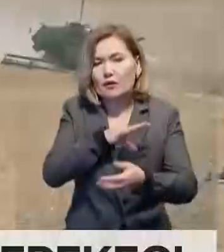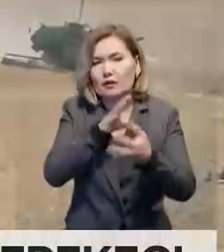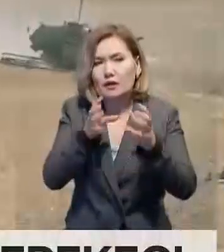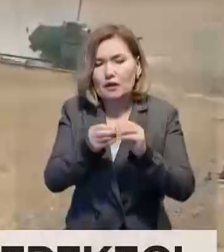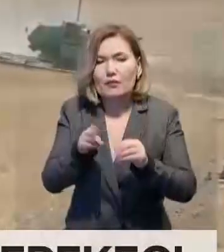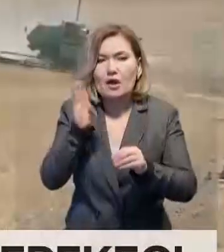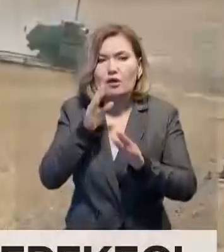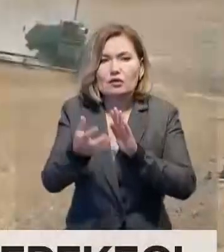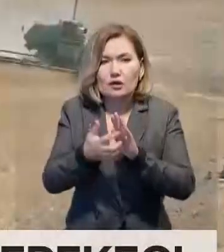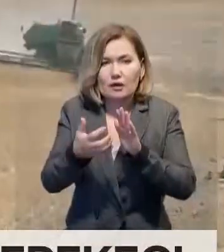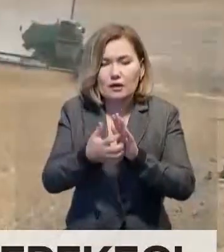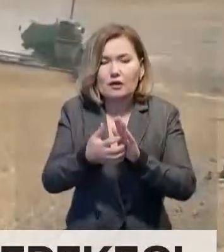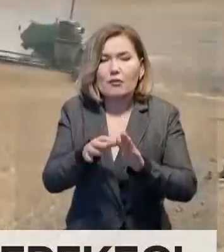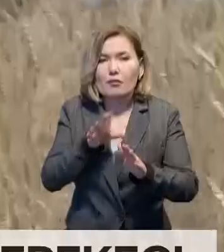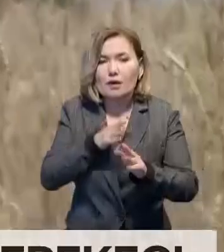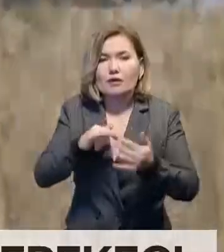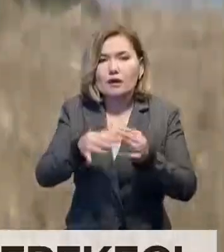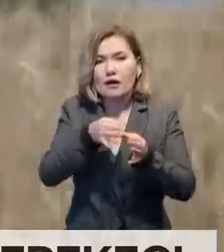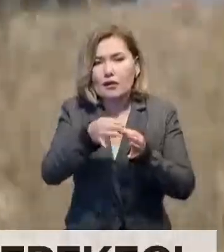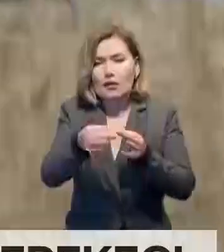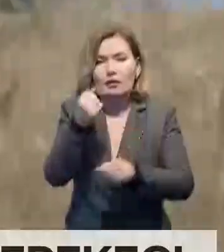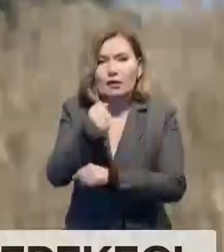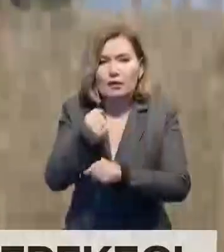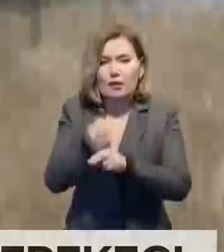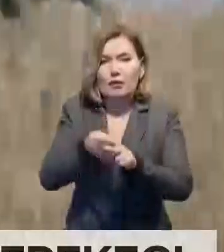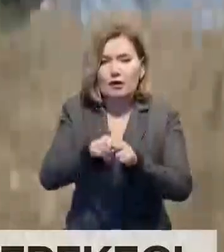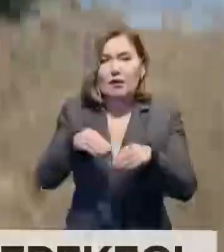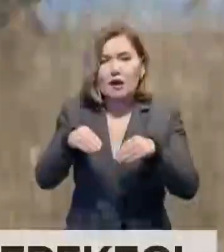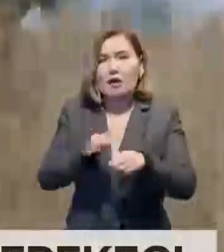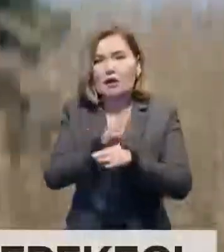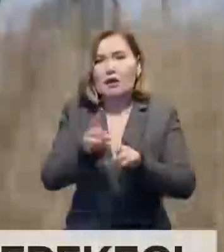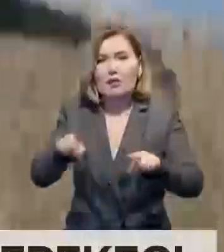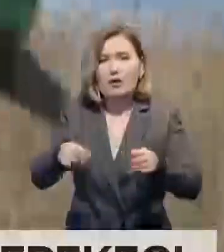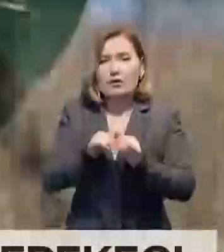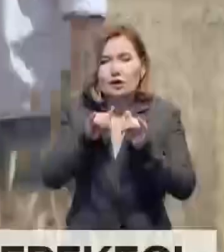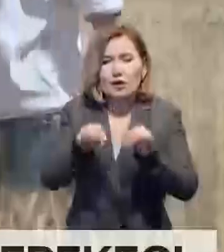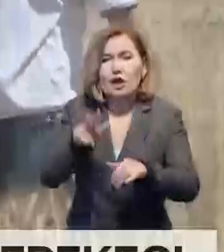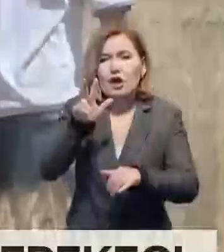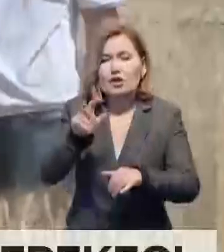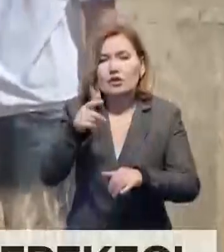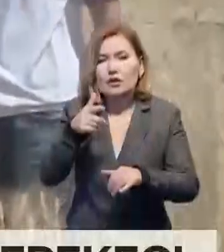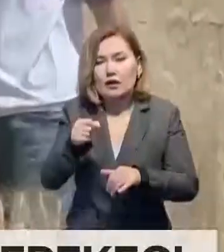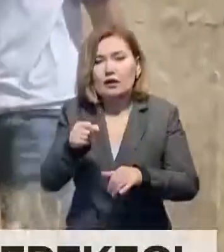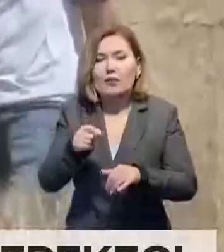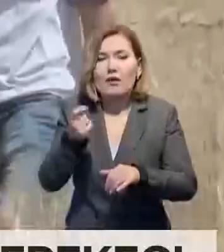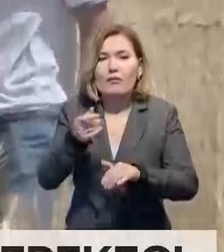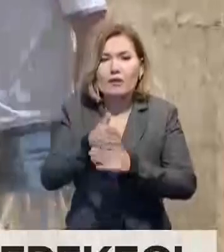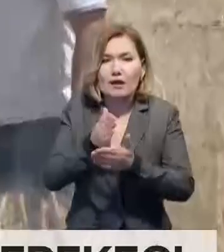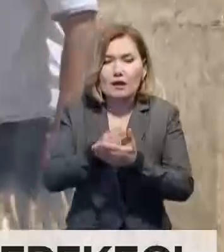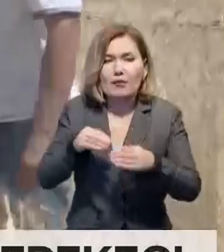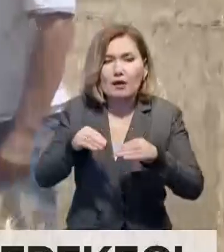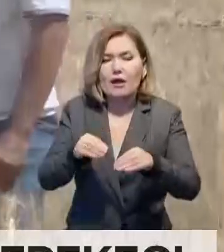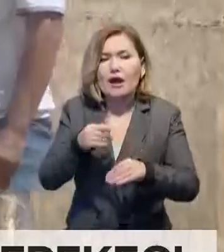Су тапшылығы болған Қарғалы Қоғам ауылының диқандары егістікті әртараптандыру үшін 300 гектарға күздік бидай сеуіп,